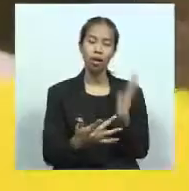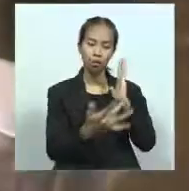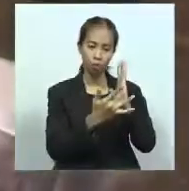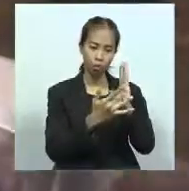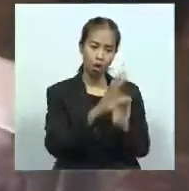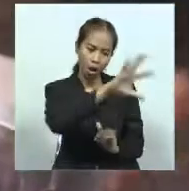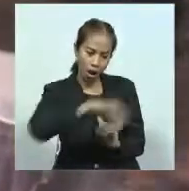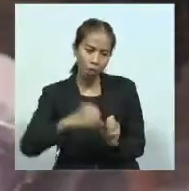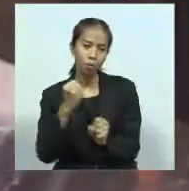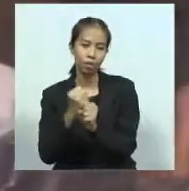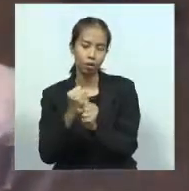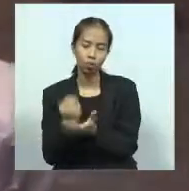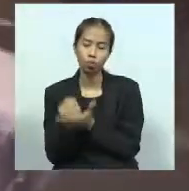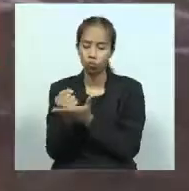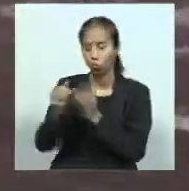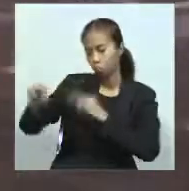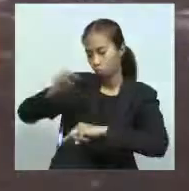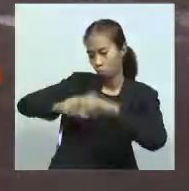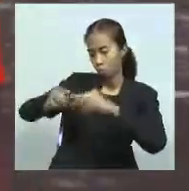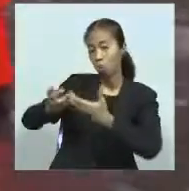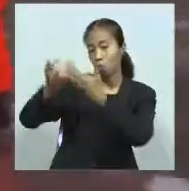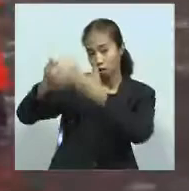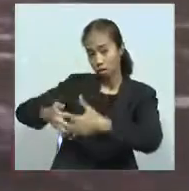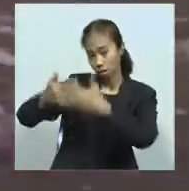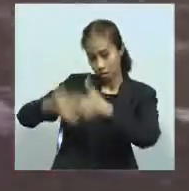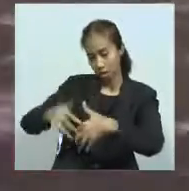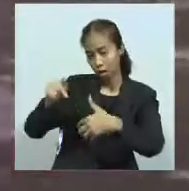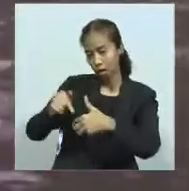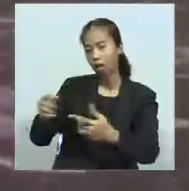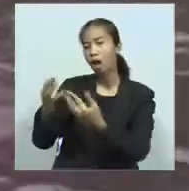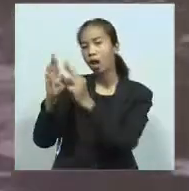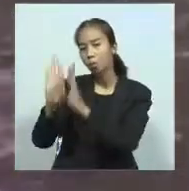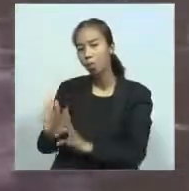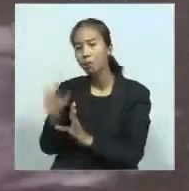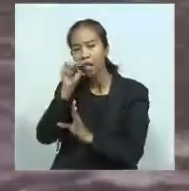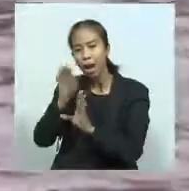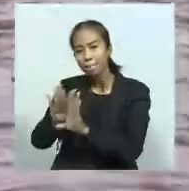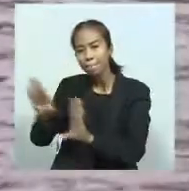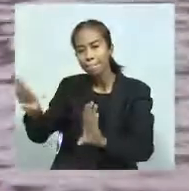นโลยีเข้ามาช่วยในการตรวจสอบประสิทธิภาพเครื่องสูบน้ำและระบบเปิดปิดน้ำ